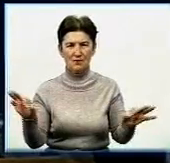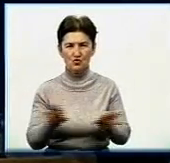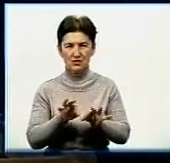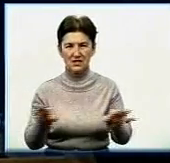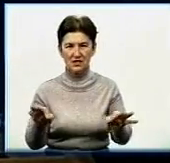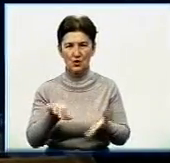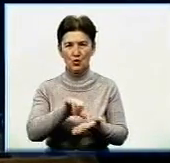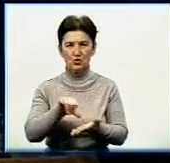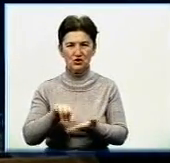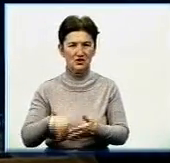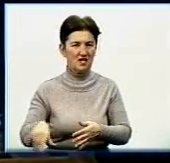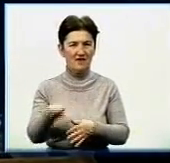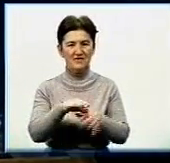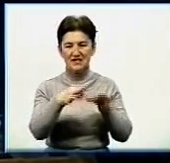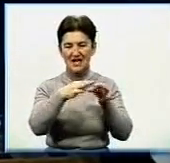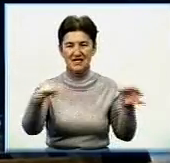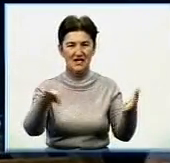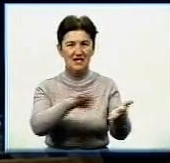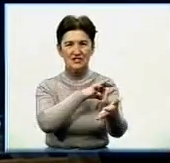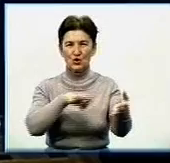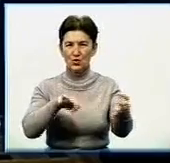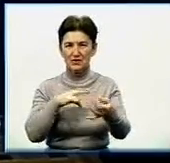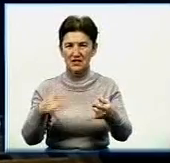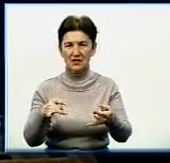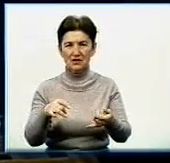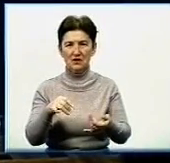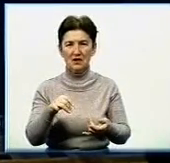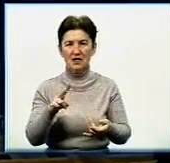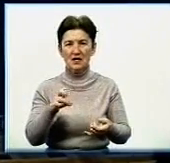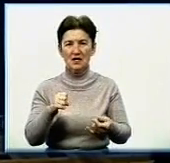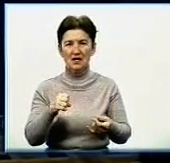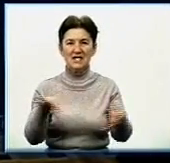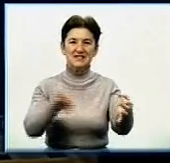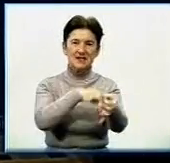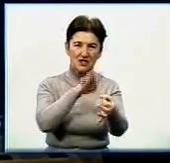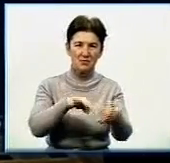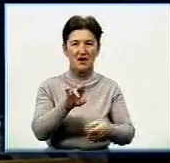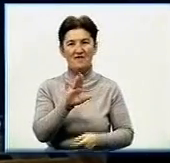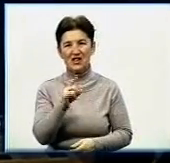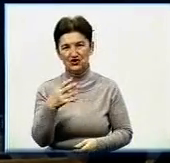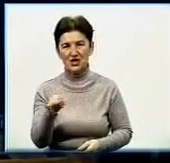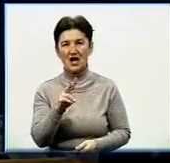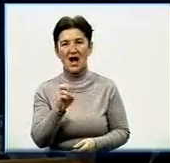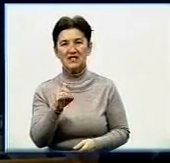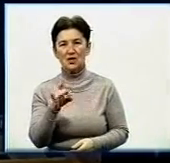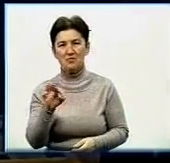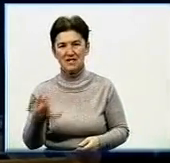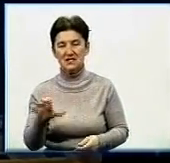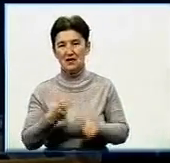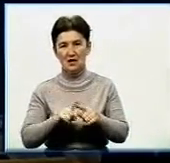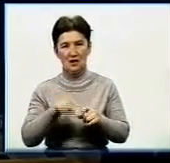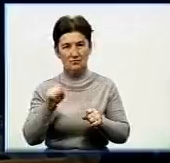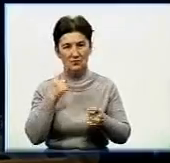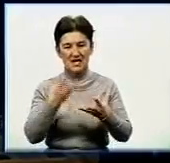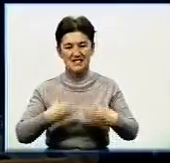Участвують все струнные инструменты, то есть участники играют на инструментах скрипка, альт, виолончель, контрабас. То есть полностью